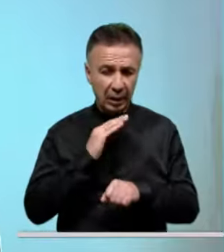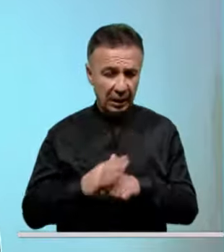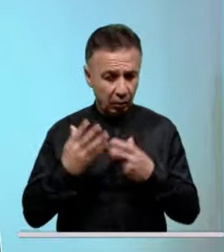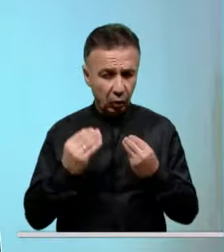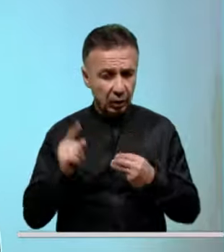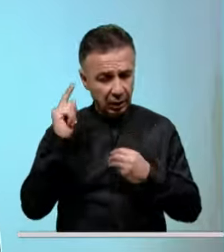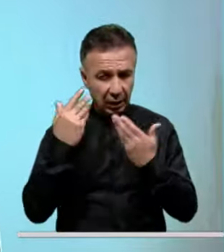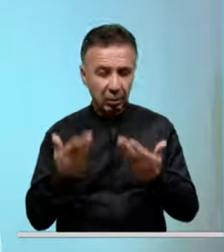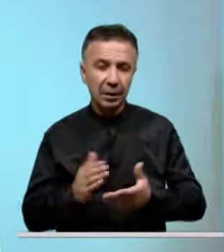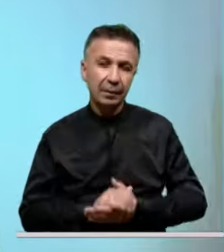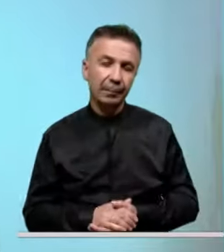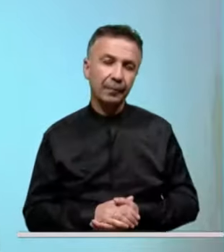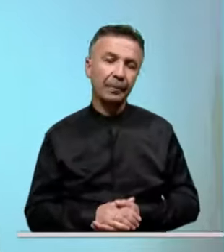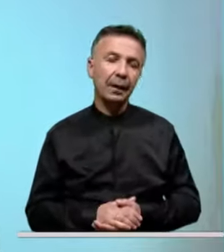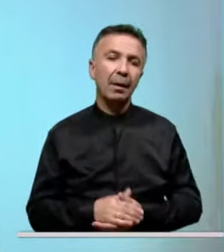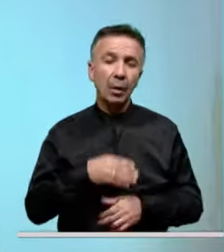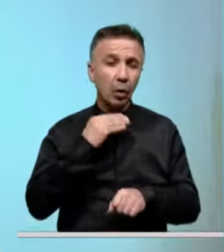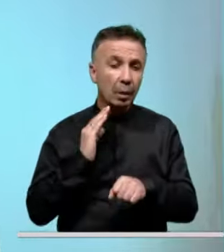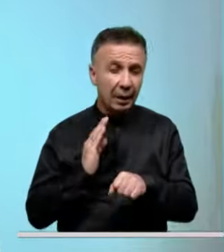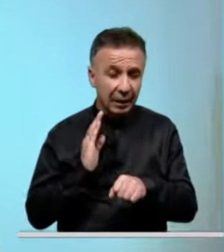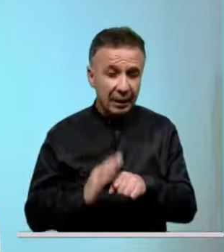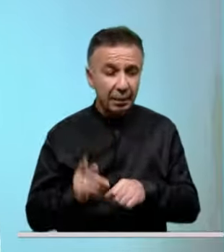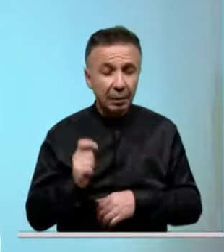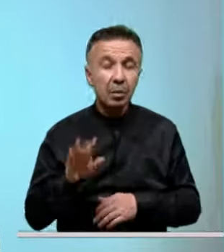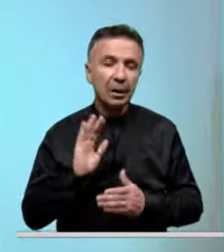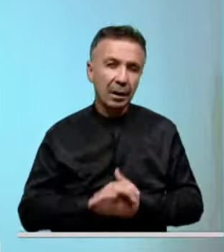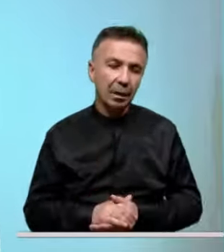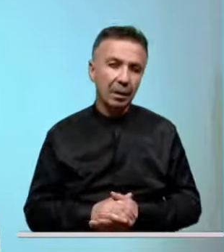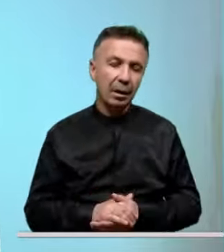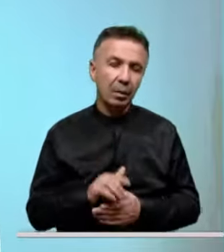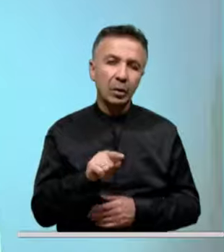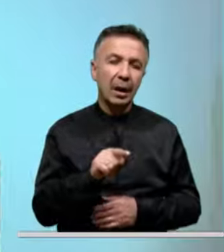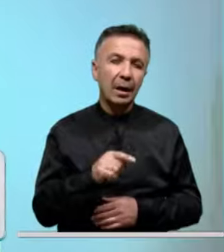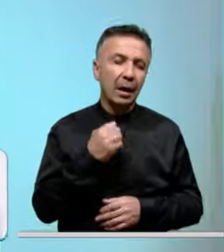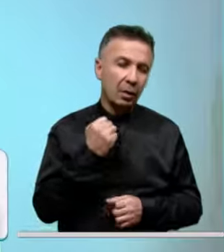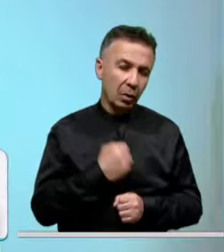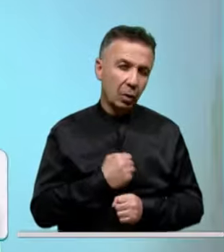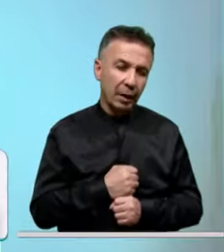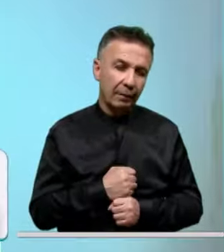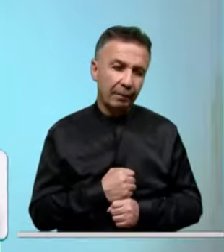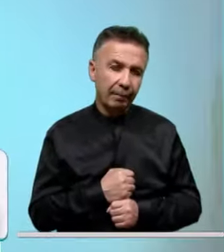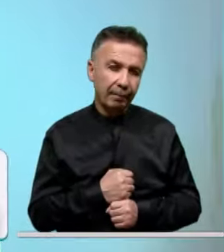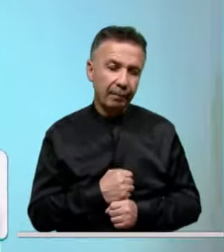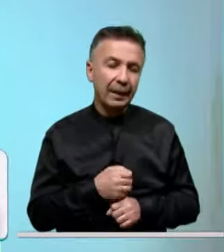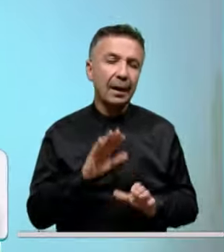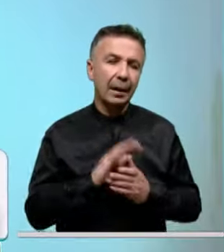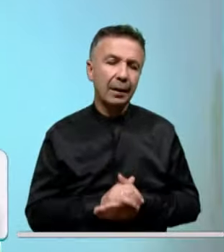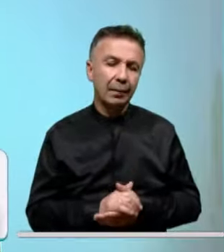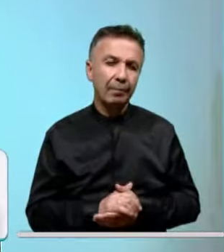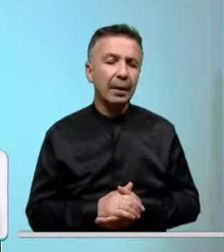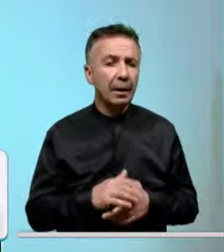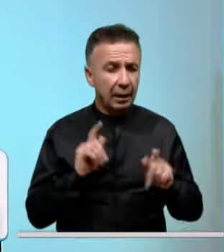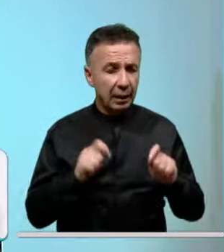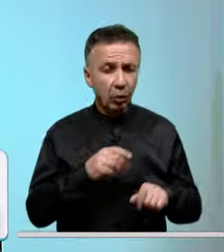olursun. Ama kesmek zorunda değil. Kesmek zorunda değilsin. Bu sana ödev, sana bir görev değildir.